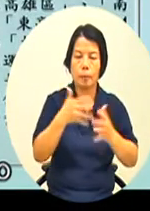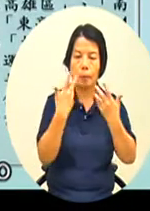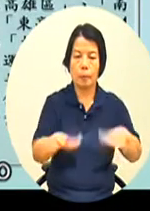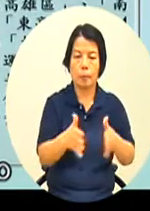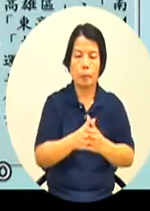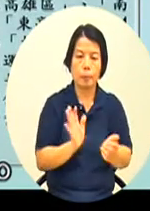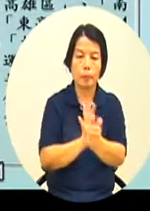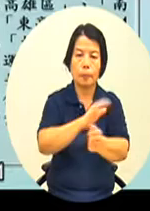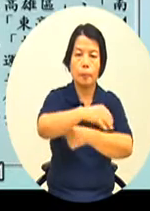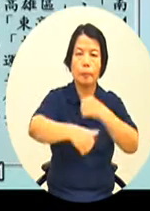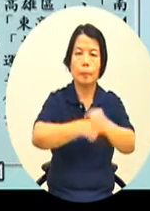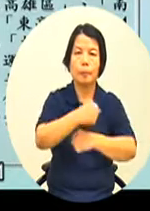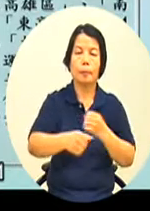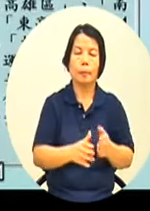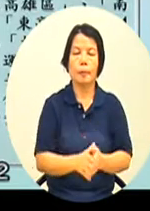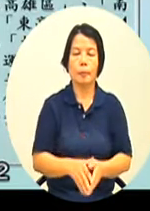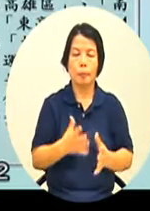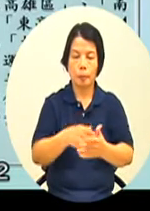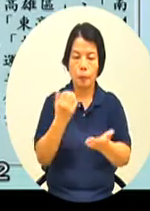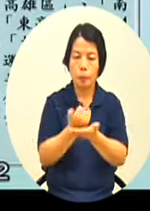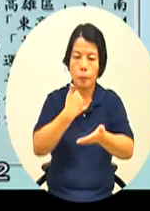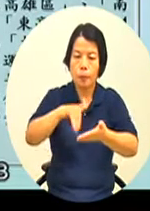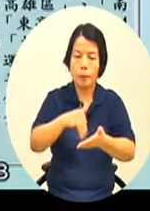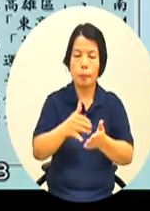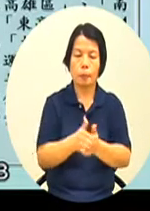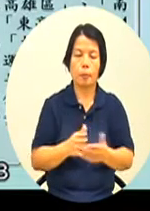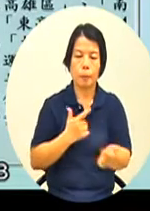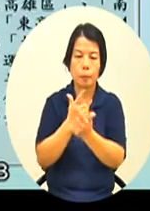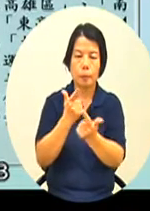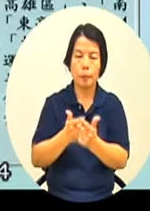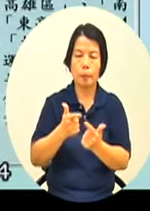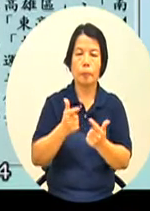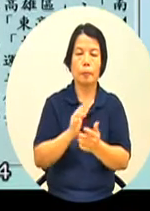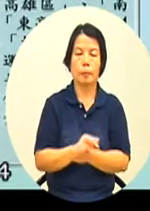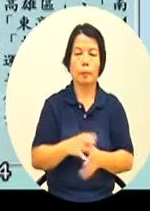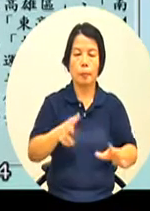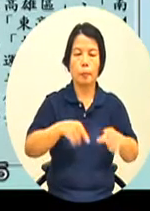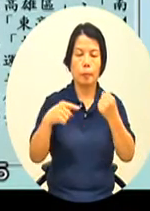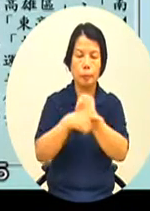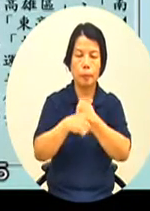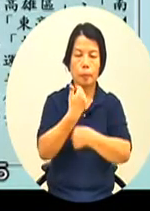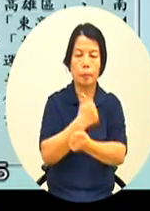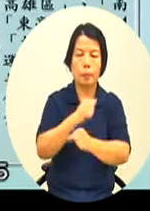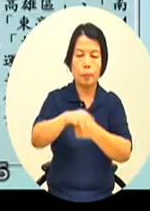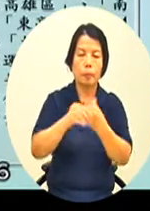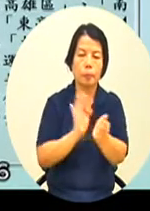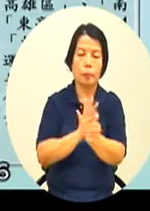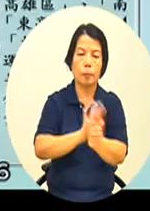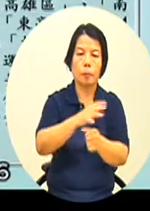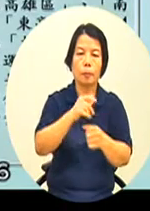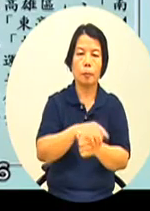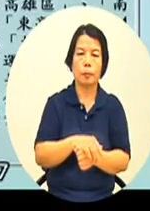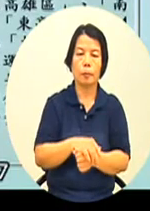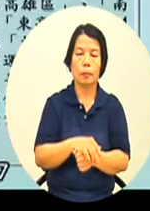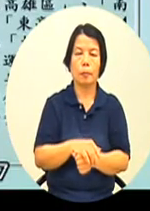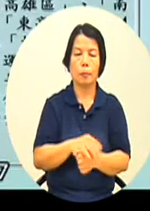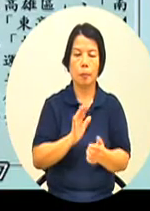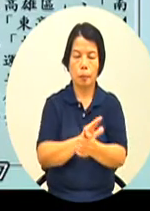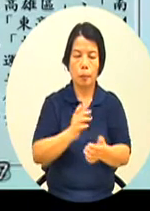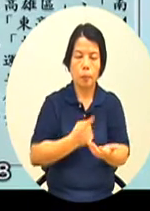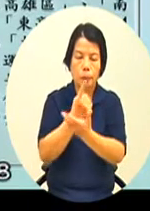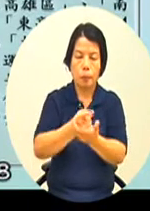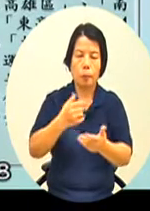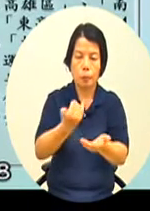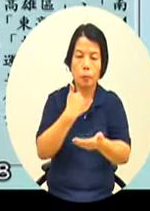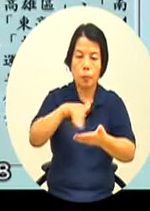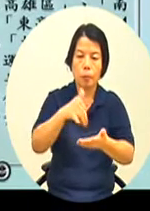动参与式预算的部分，我们也配合我们的研考会来推动我们的参与式预算，